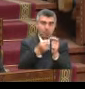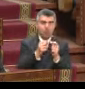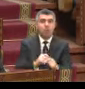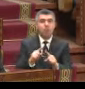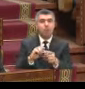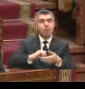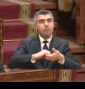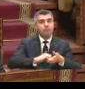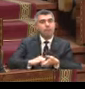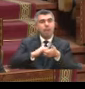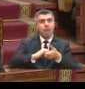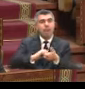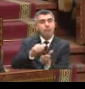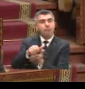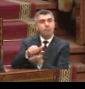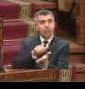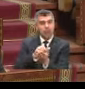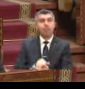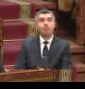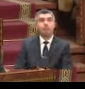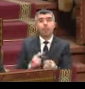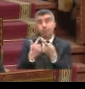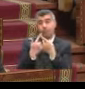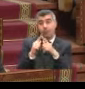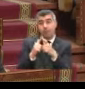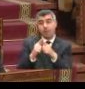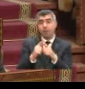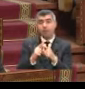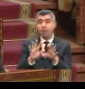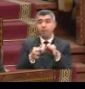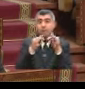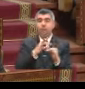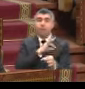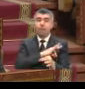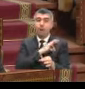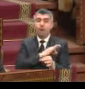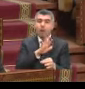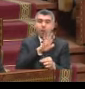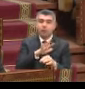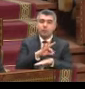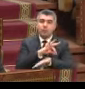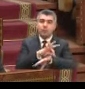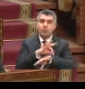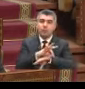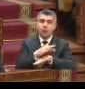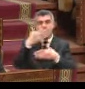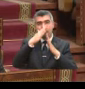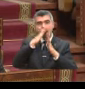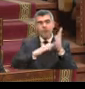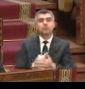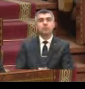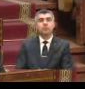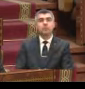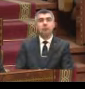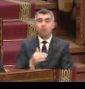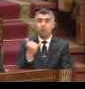والكونفدرالية المغربية للفلاحة، والذي يحمل مجموعة من المكتسبات والمقتضيات لفائدة الشغيلة المغربية، وأخص بالذكر